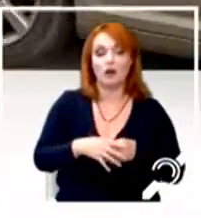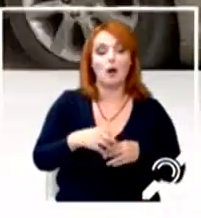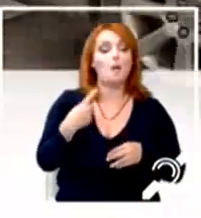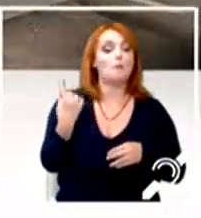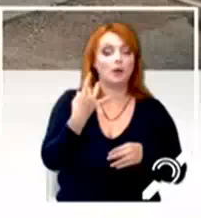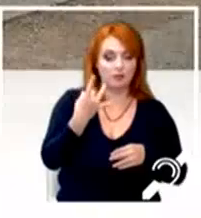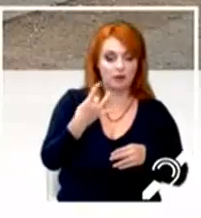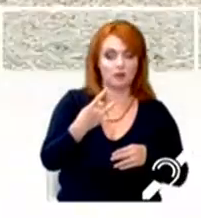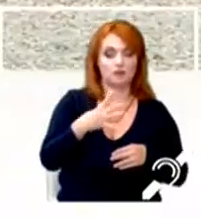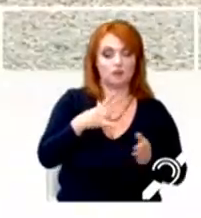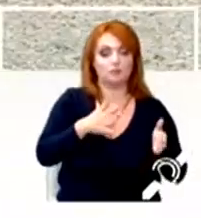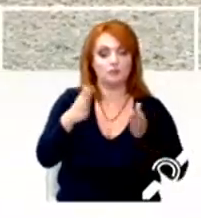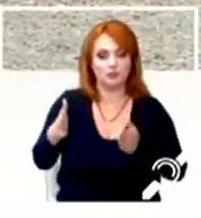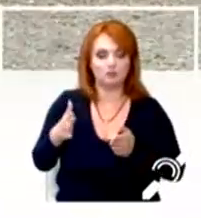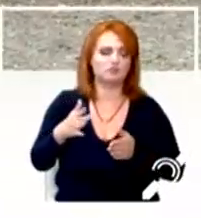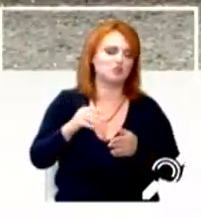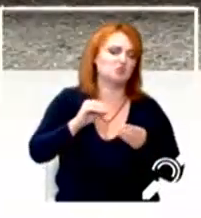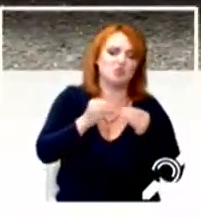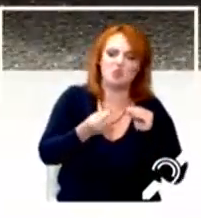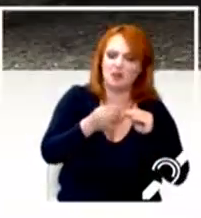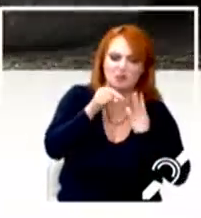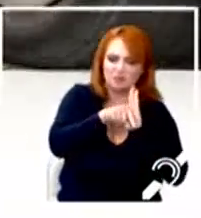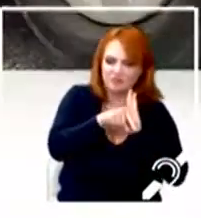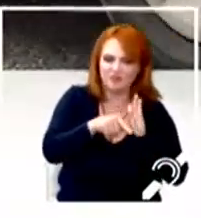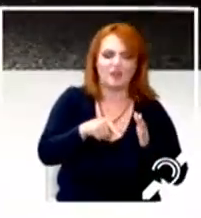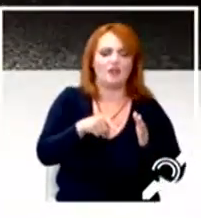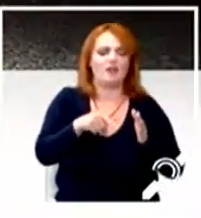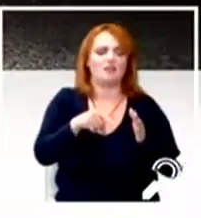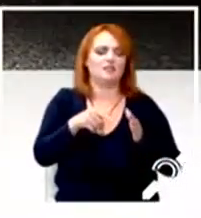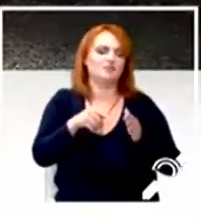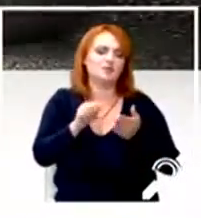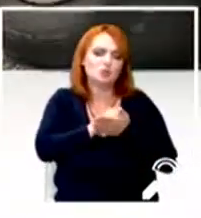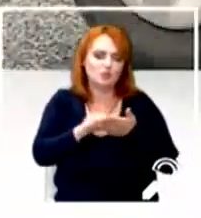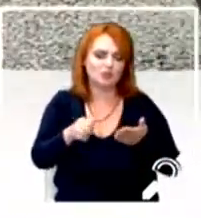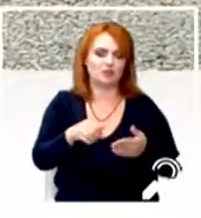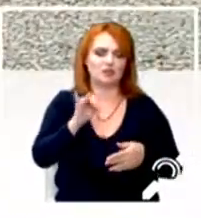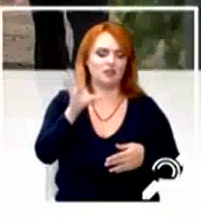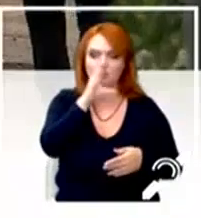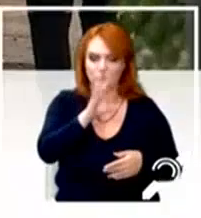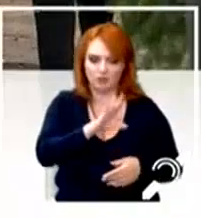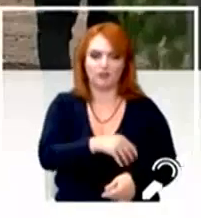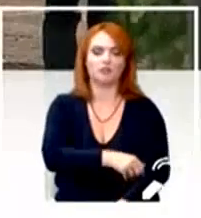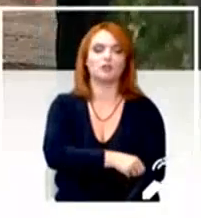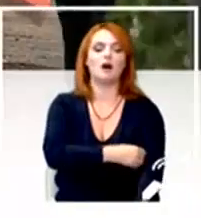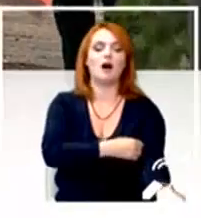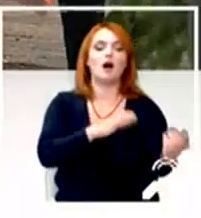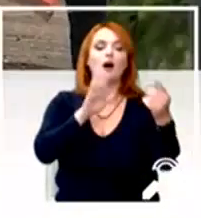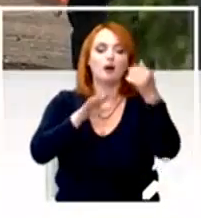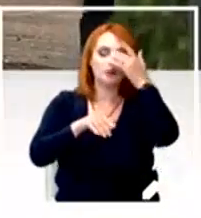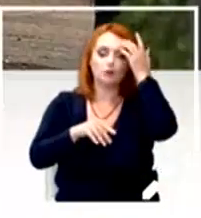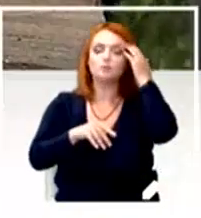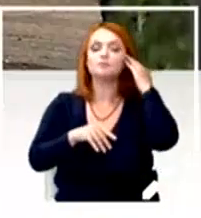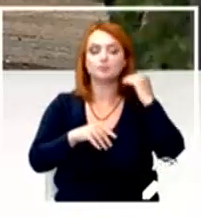execuție se face de viziu estimativ și în baza de viziu estimativ s-a stipulat că lucrările urmeau a fi făcute